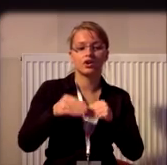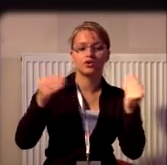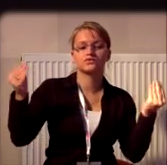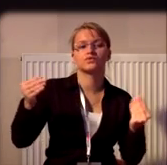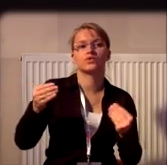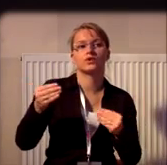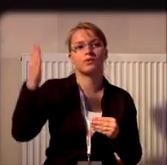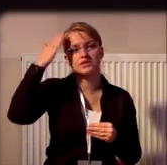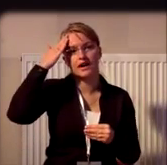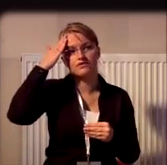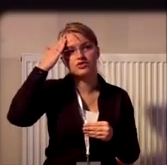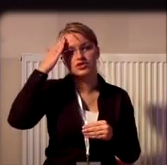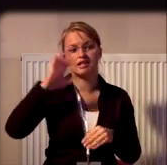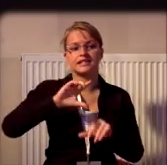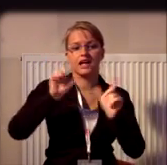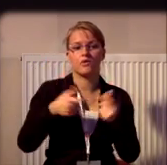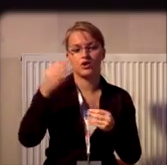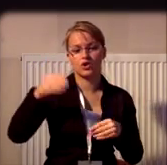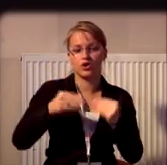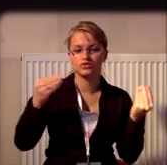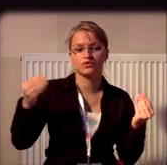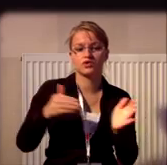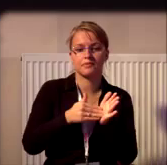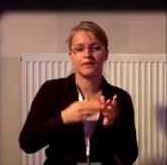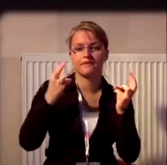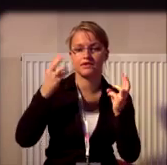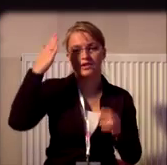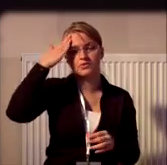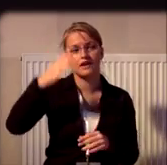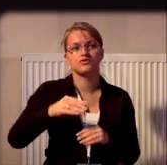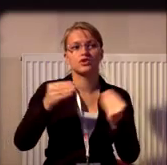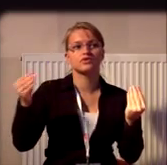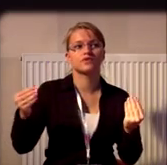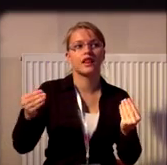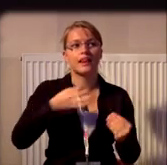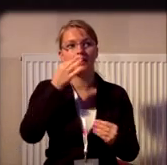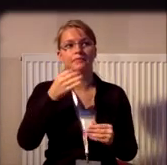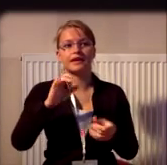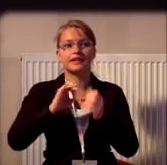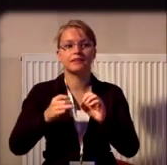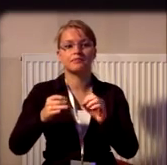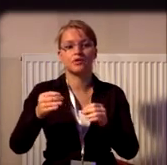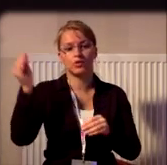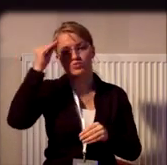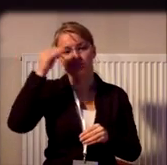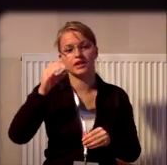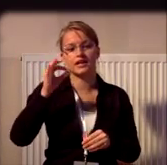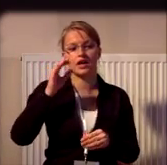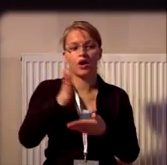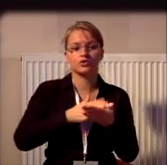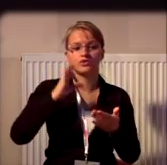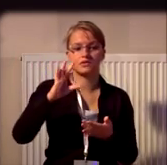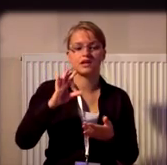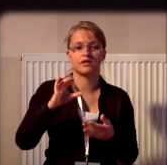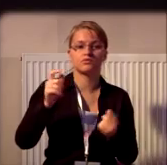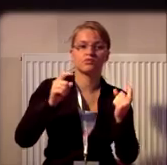o ich rozwój poznawczy. I niewątpliwie lepiej by było, gdyby uczyli się w oddziale specjalnym. I tu powstaje